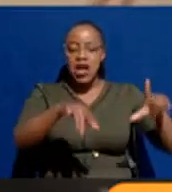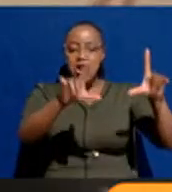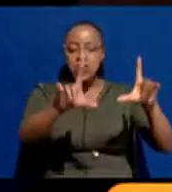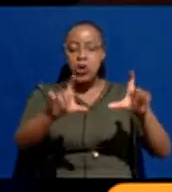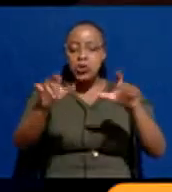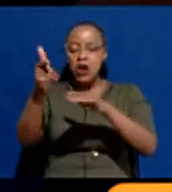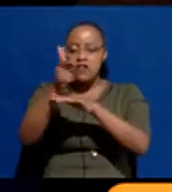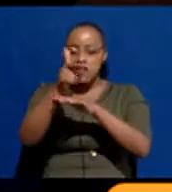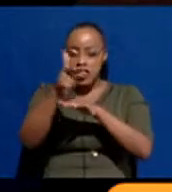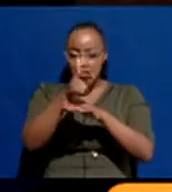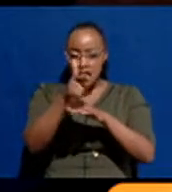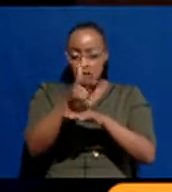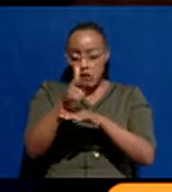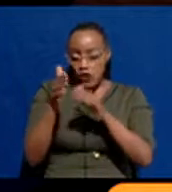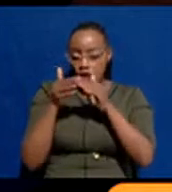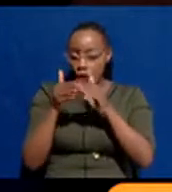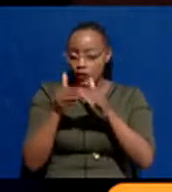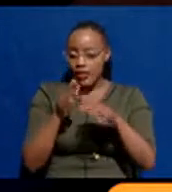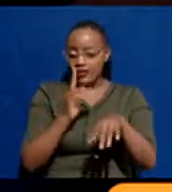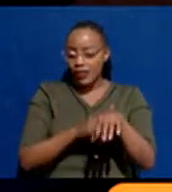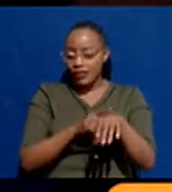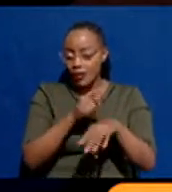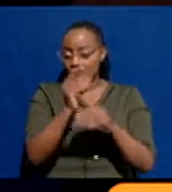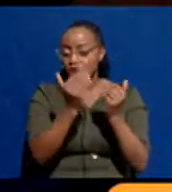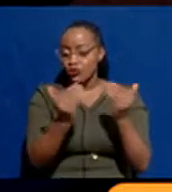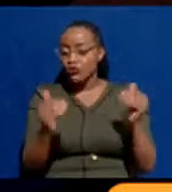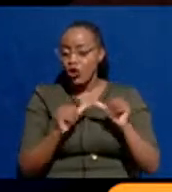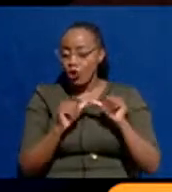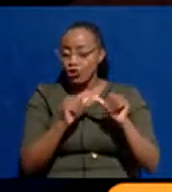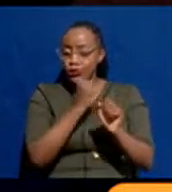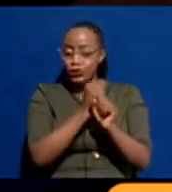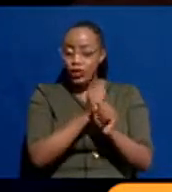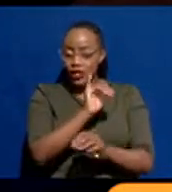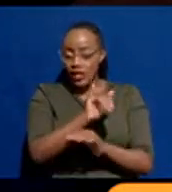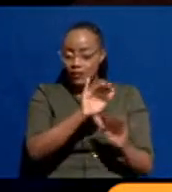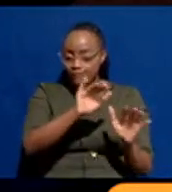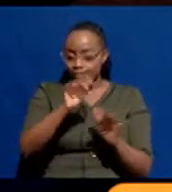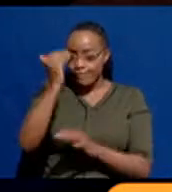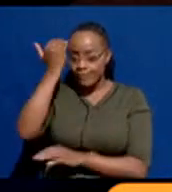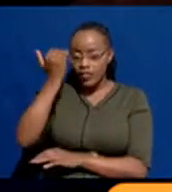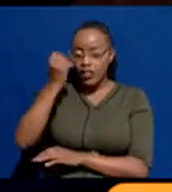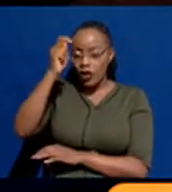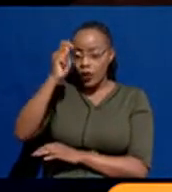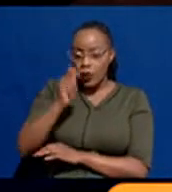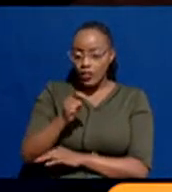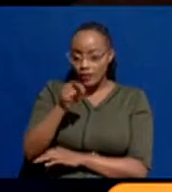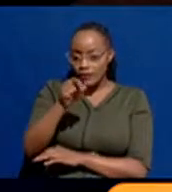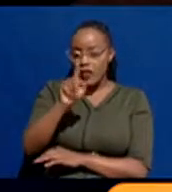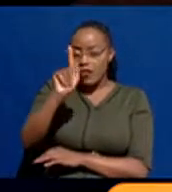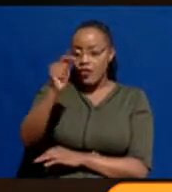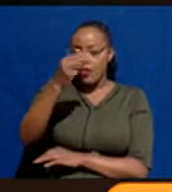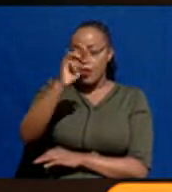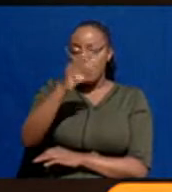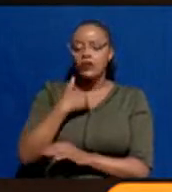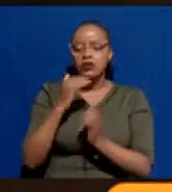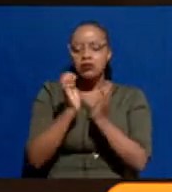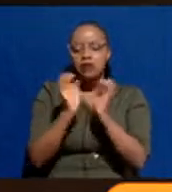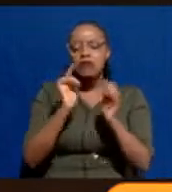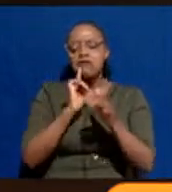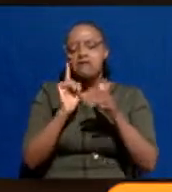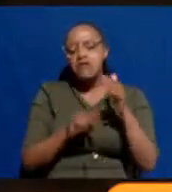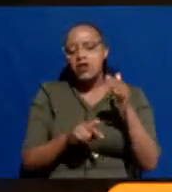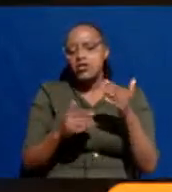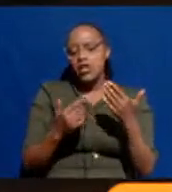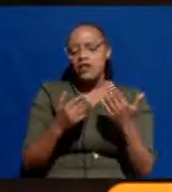za video za ngono watoto hao. Akihukumiwa mbele ya hakimu Caroline Jagi, Scheller alitaka waachiliwe huru kwa madai